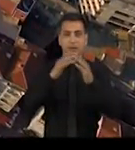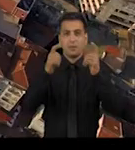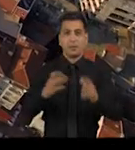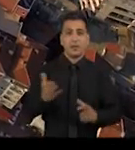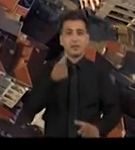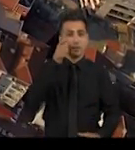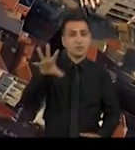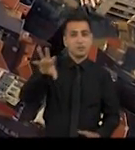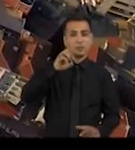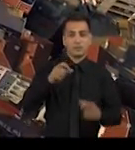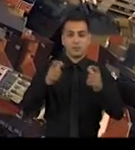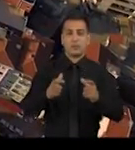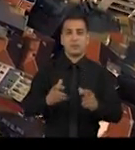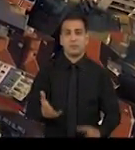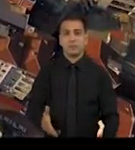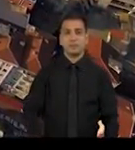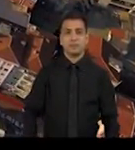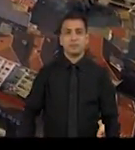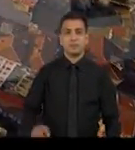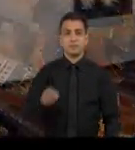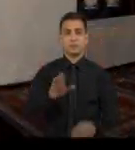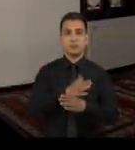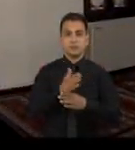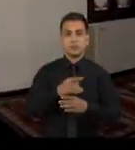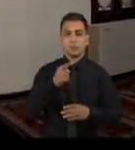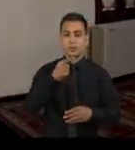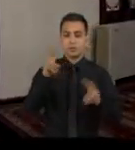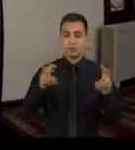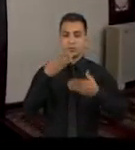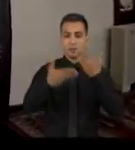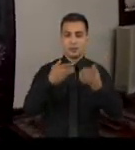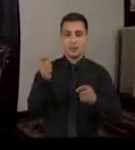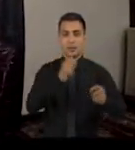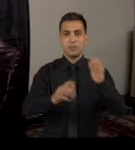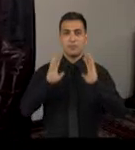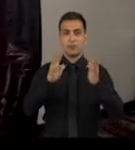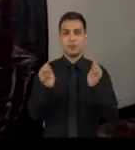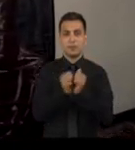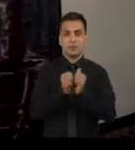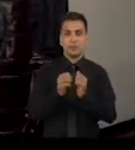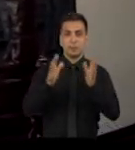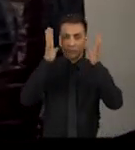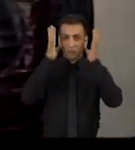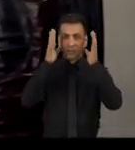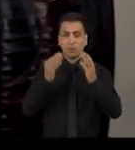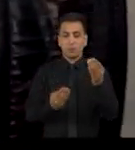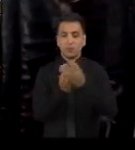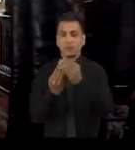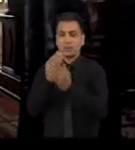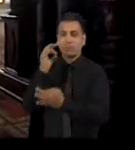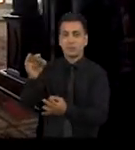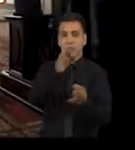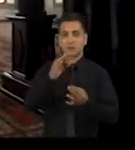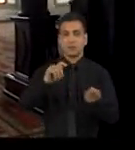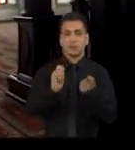en dikkat çekici işlevi olanıdır. Dolayısıyla söz konusu yapım faaliyetleriyle birlikte caminin banileri